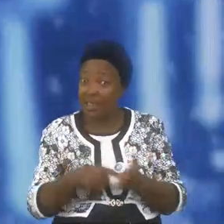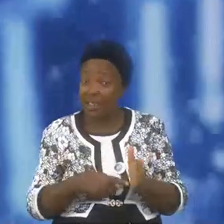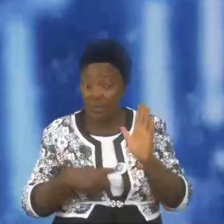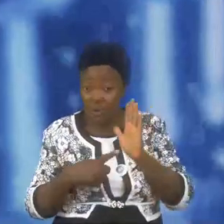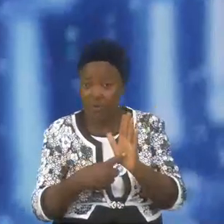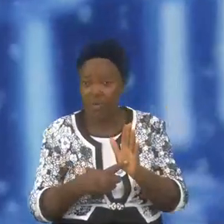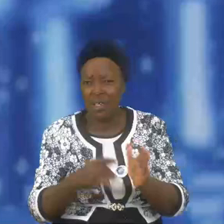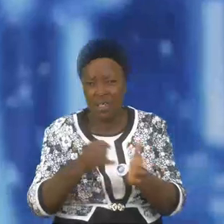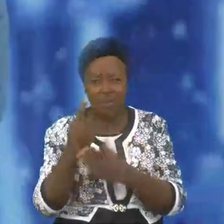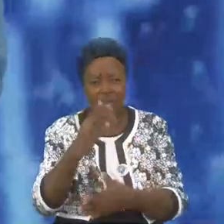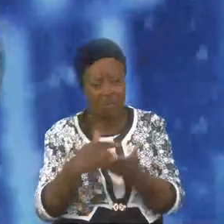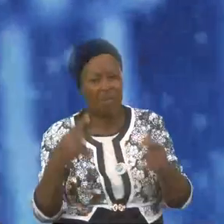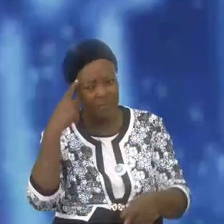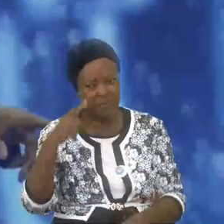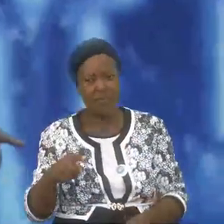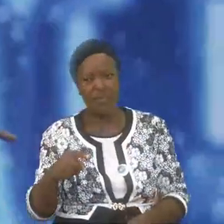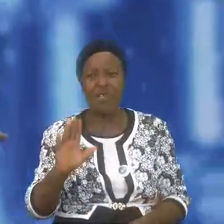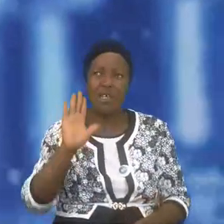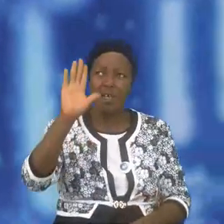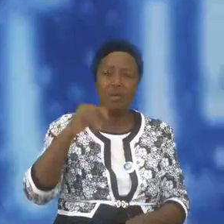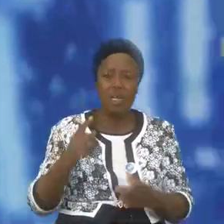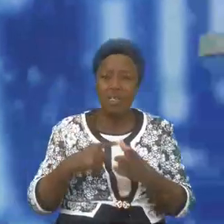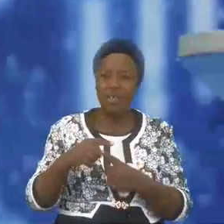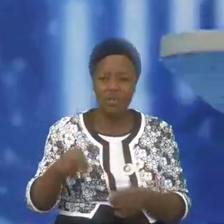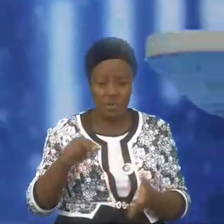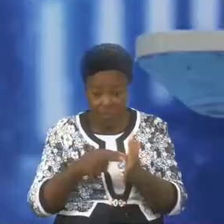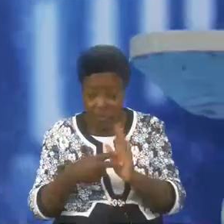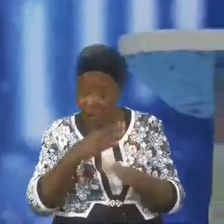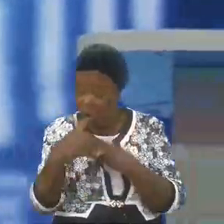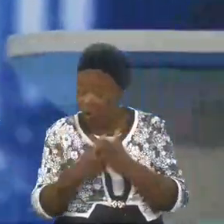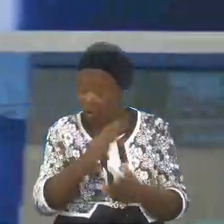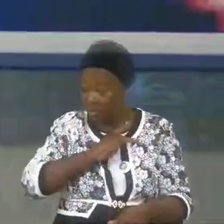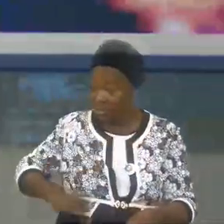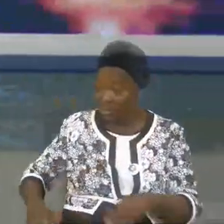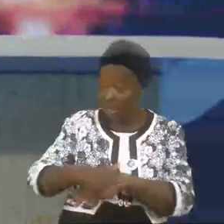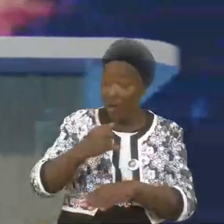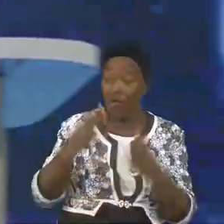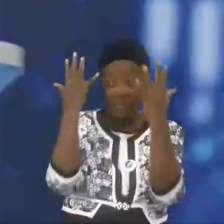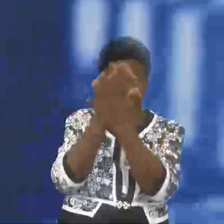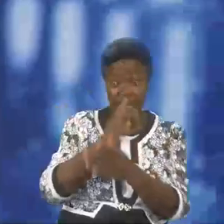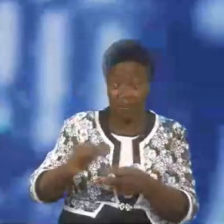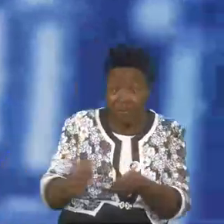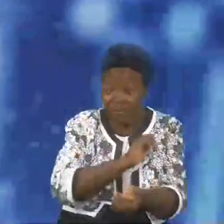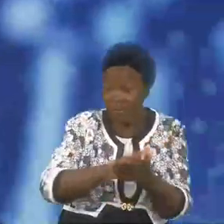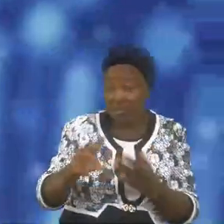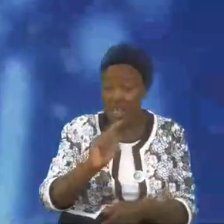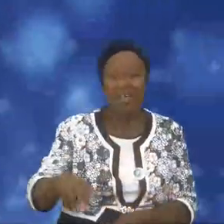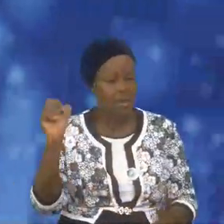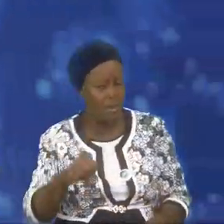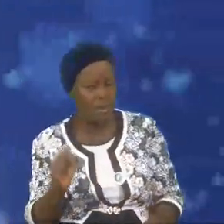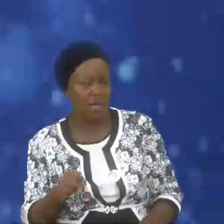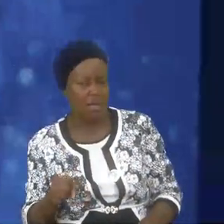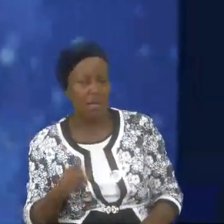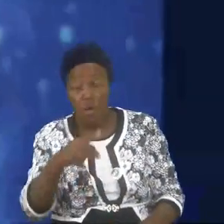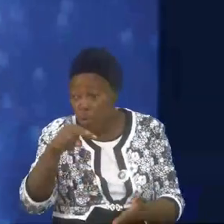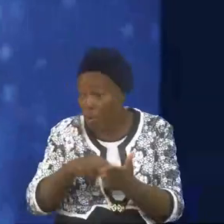révélation. C'était quelque chose pour lui. Tous les royaumes des ténèbres, tout sera détruit. Oui,